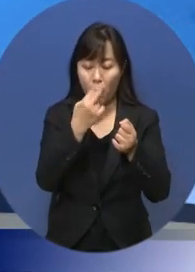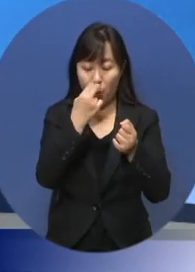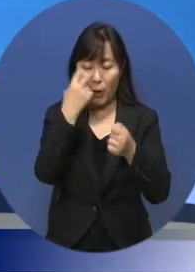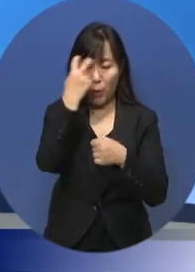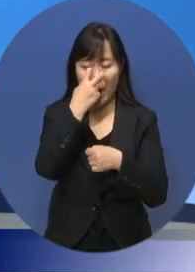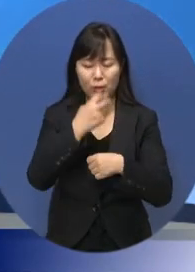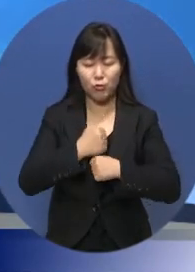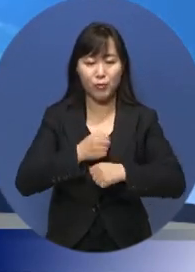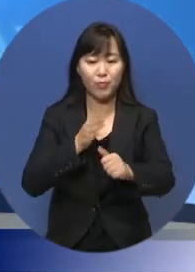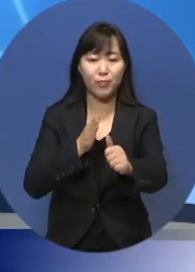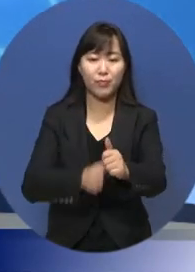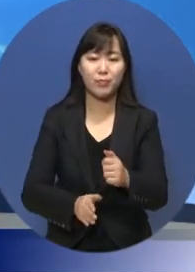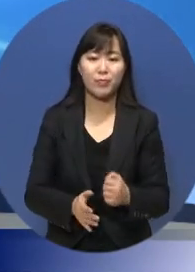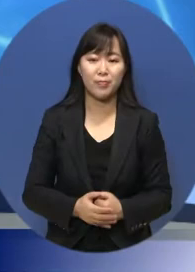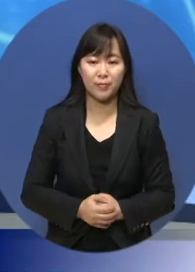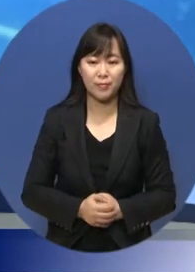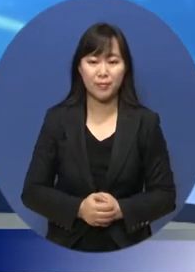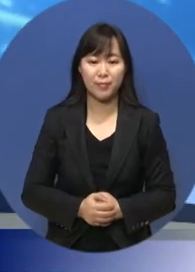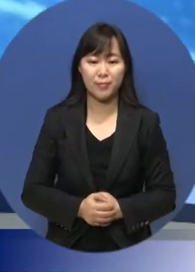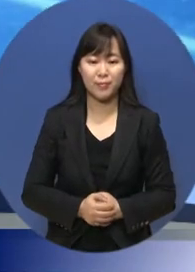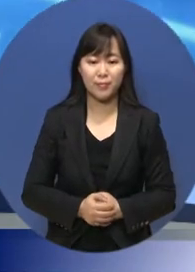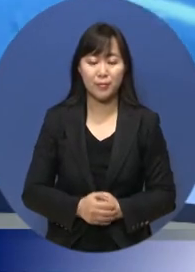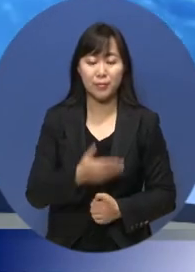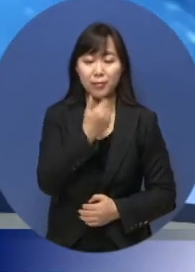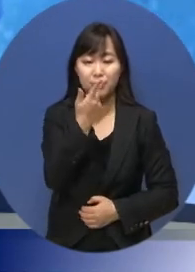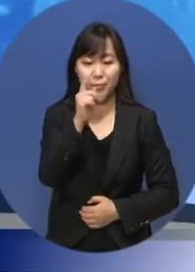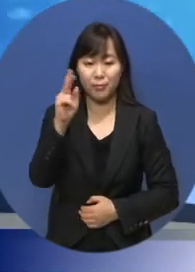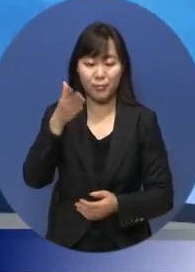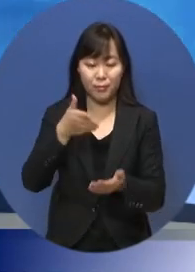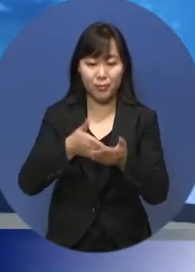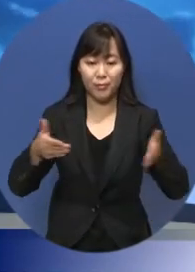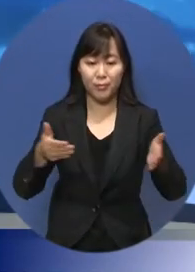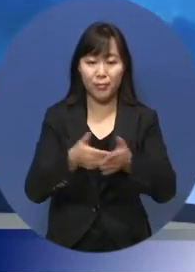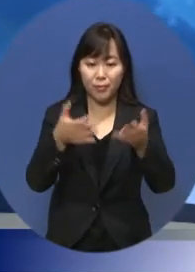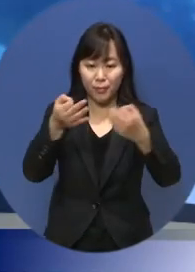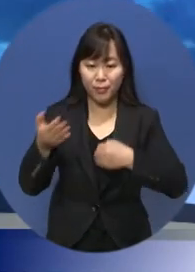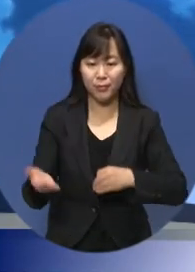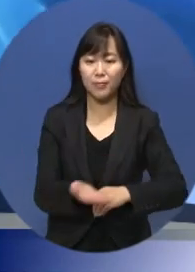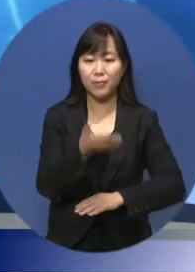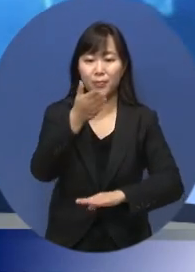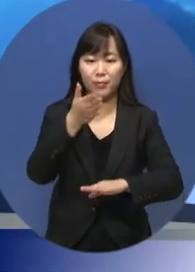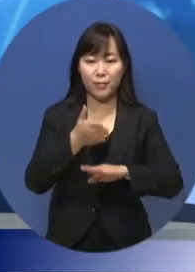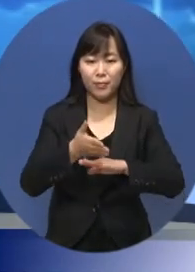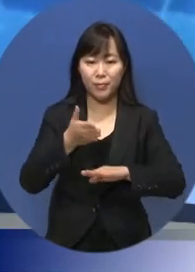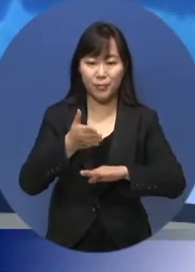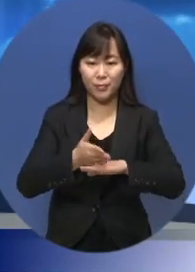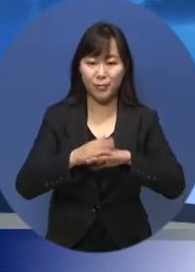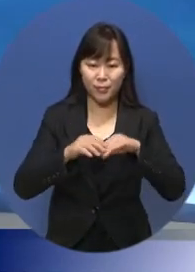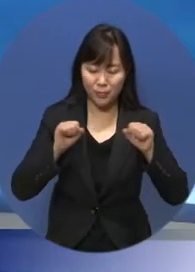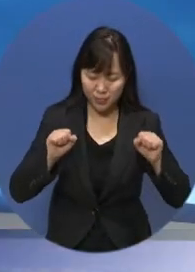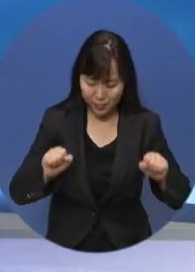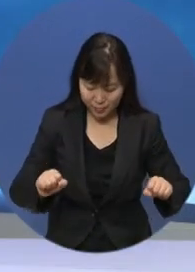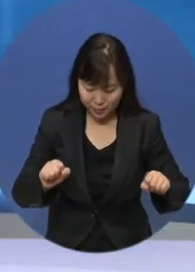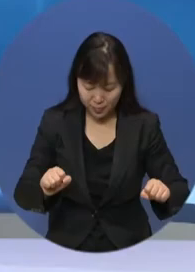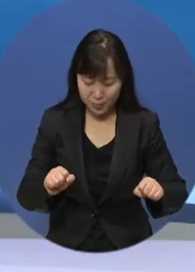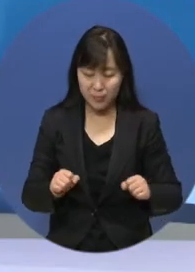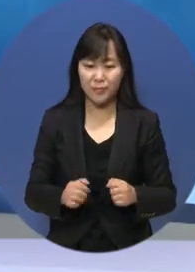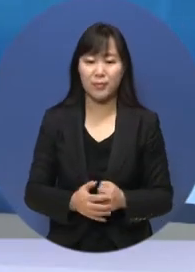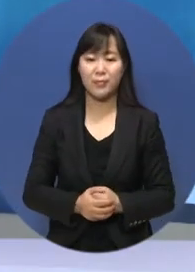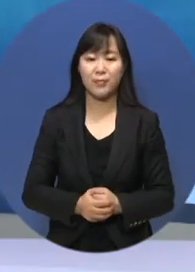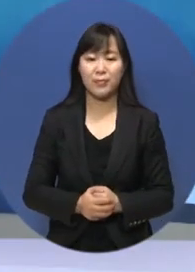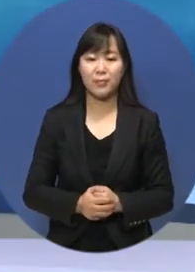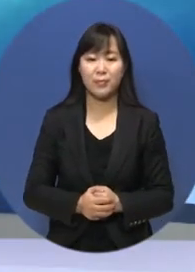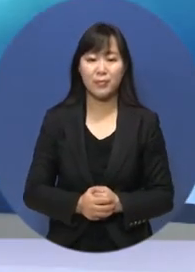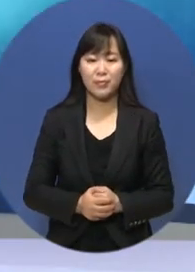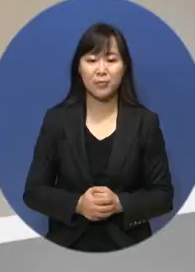호흡기 관리에 유의해 주시기 바랍니다. 이상 복지TV 뉴스를 마칩니다. 시청해 주신 여러분 고맙습니다.